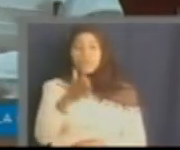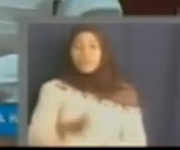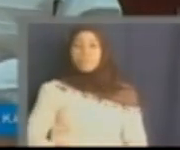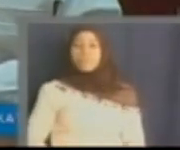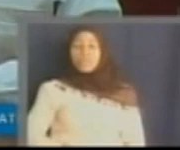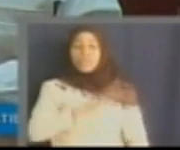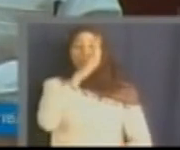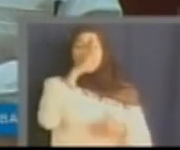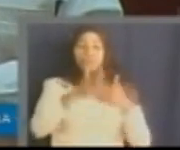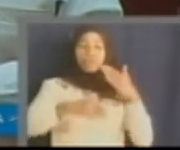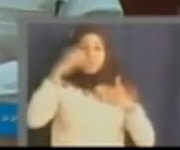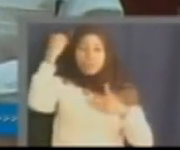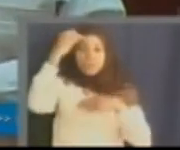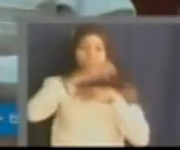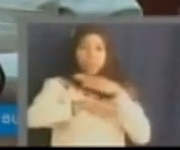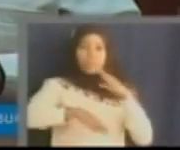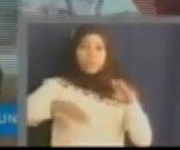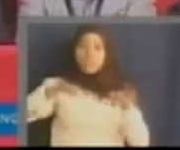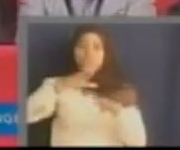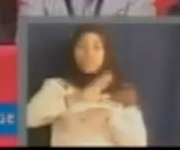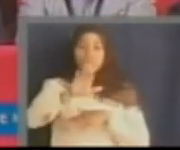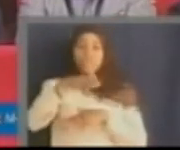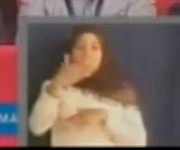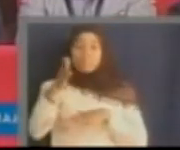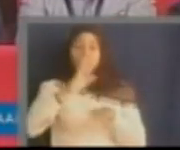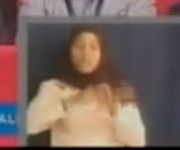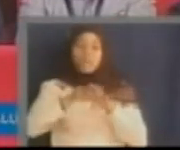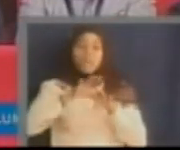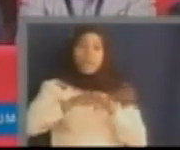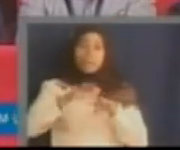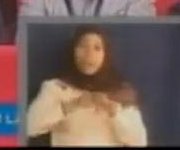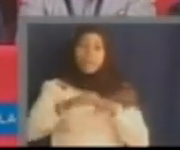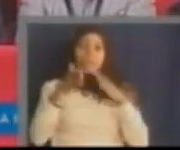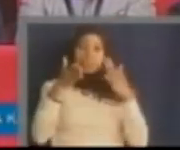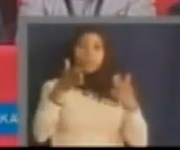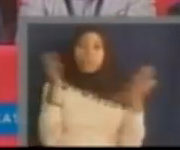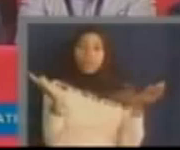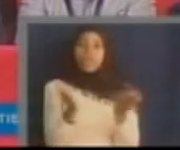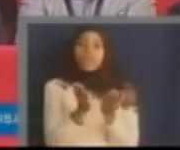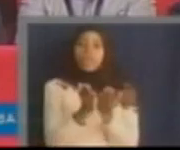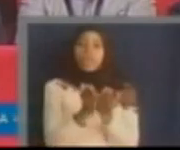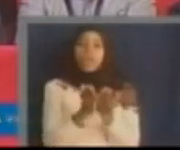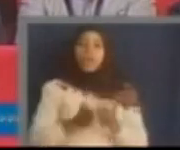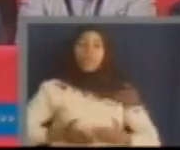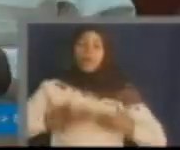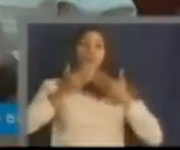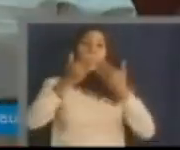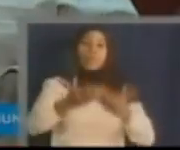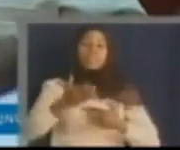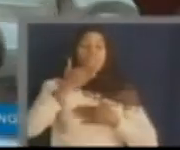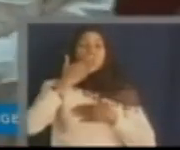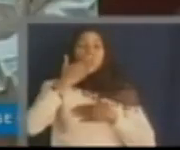Hitimisho, mheshimiwa mwenyekiti, baada ya maelezo hayo sasa naomba kuwasilisha taarifa ya rufaa